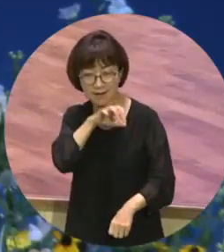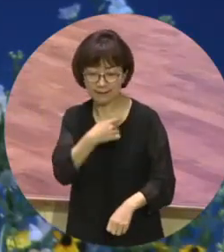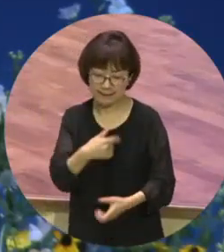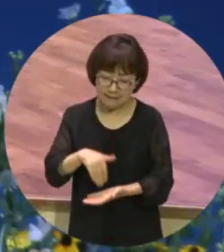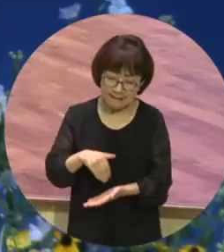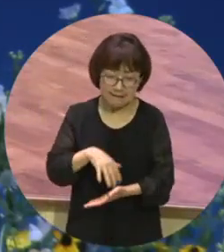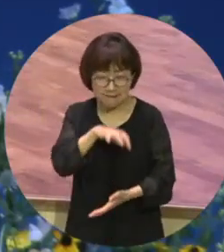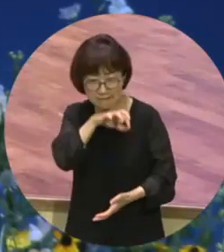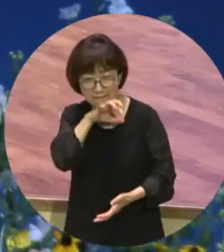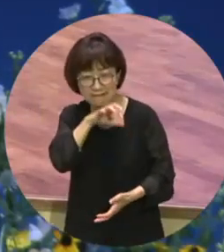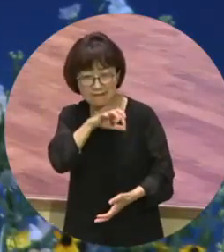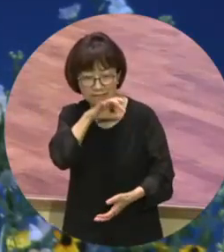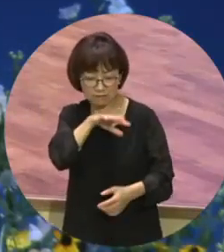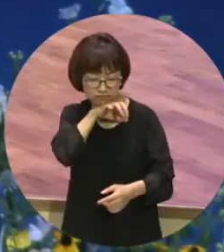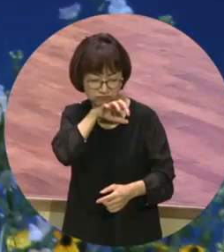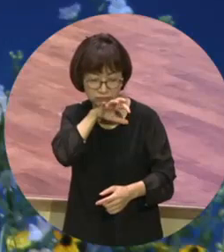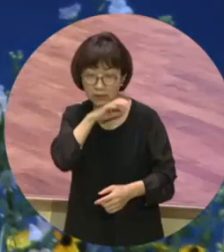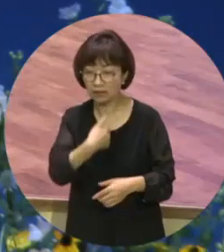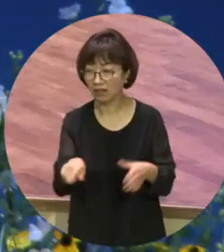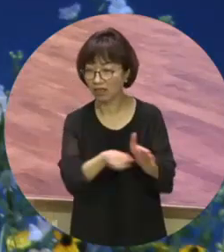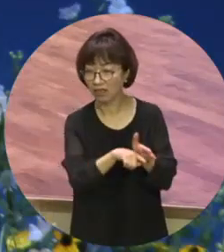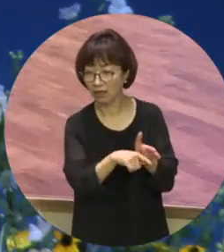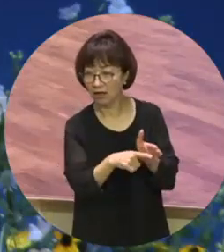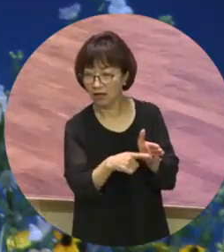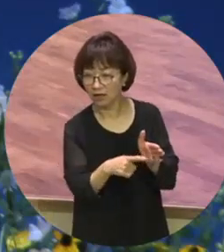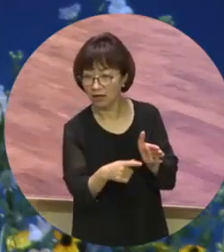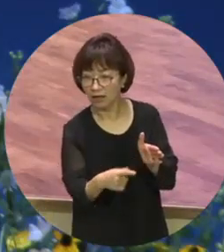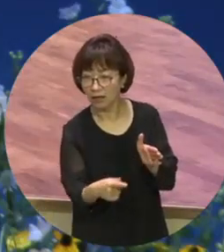후회, 불신앙하고 있지는 않는가.